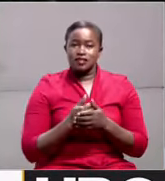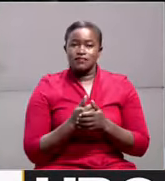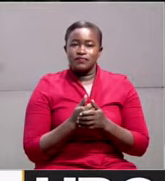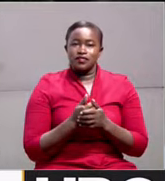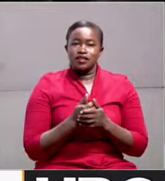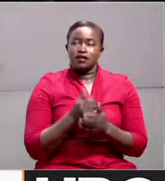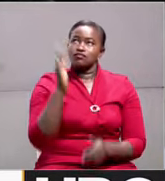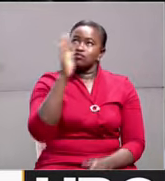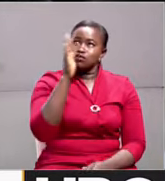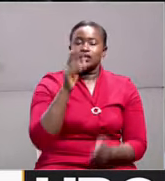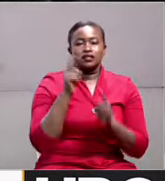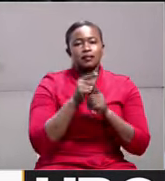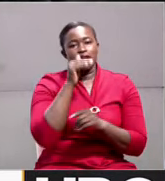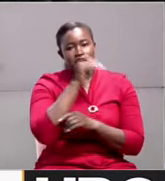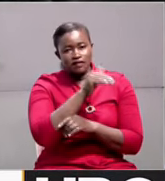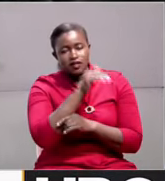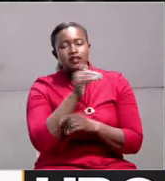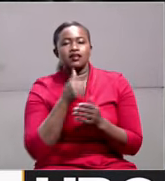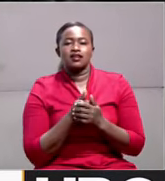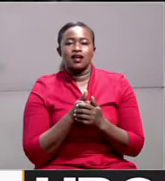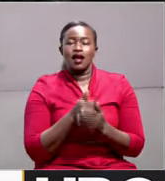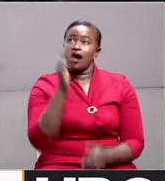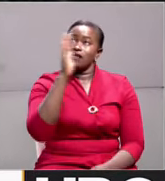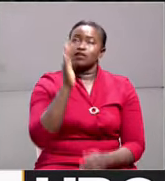gw'omukasheshe n'omukamo gw'omumwabazi